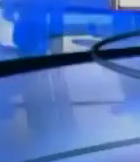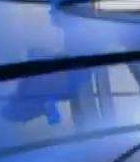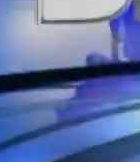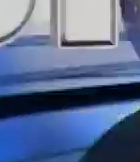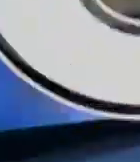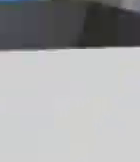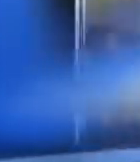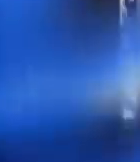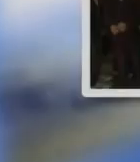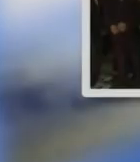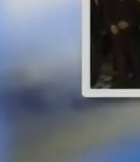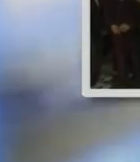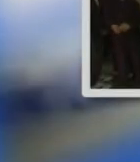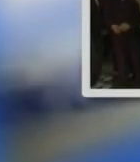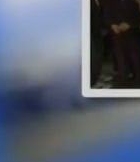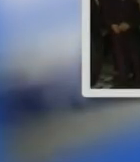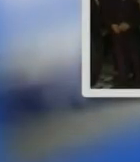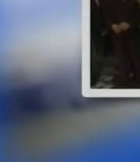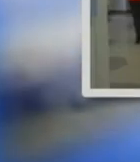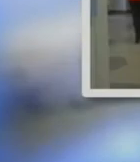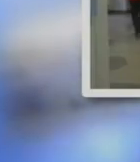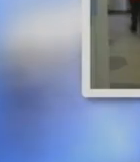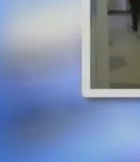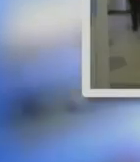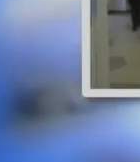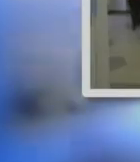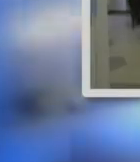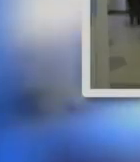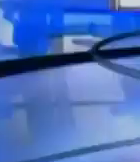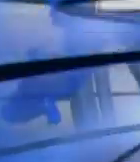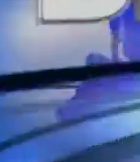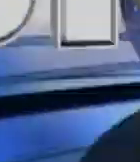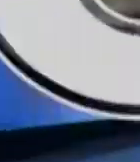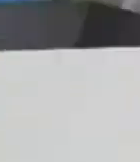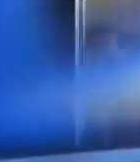пенсії. 5 грудня відзначають Міжнародний день волонтерства.